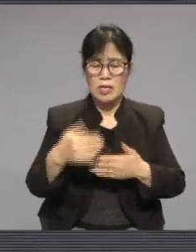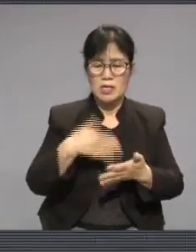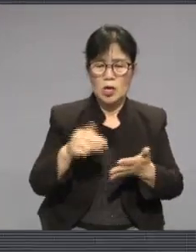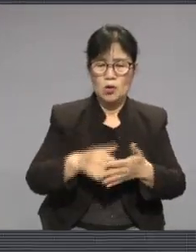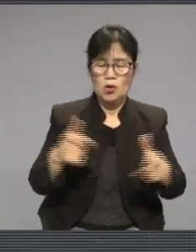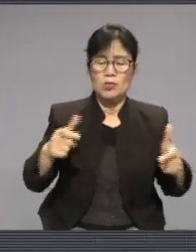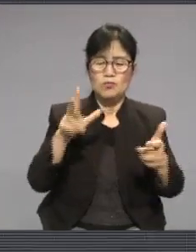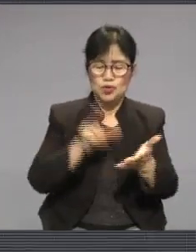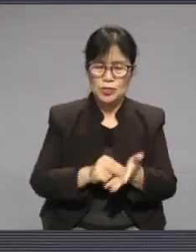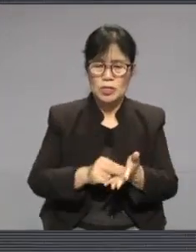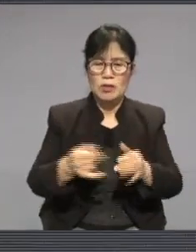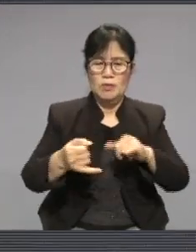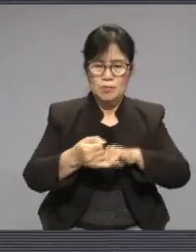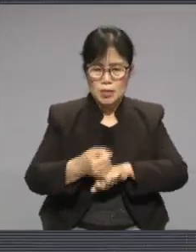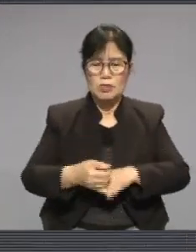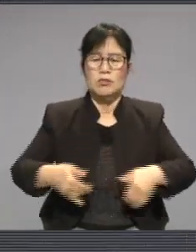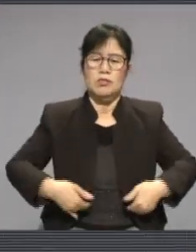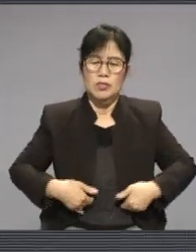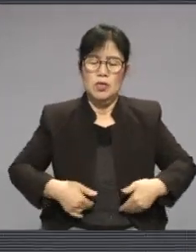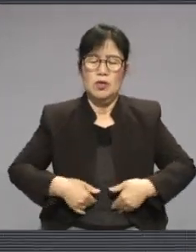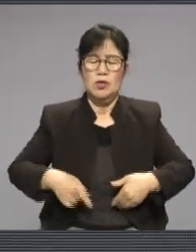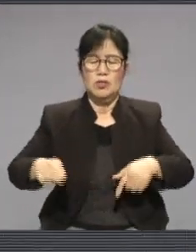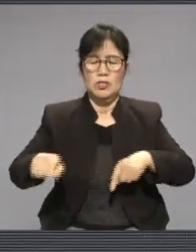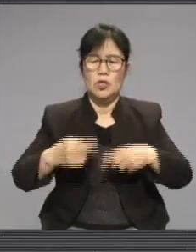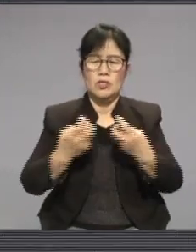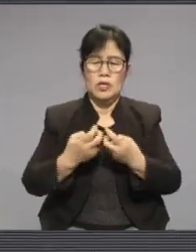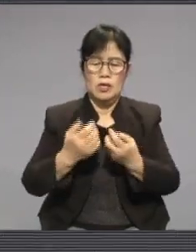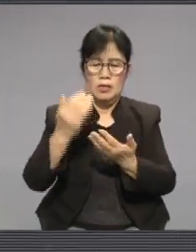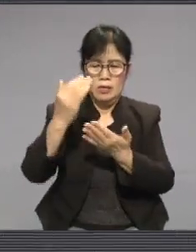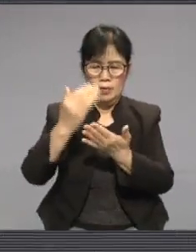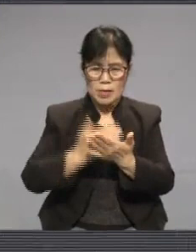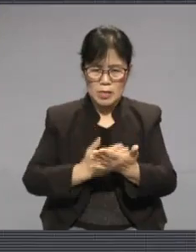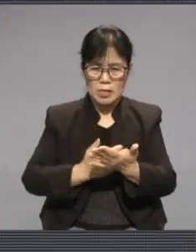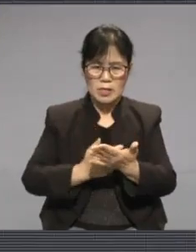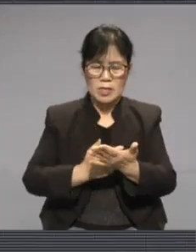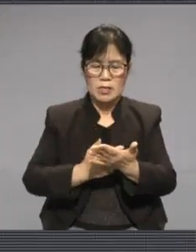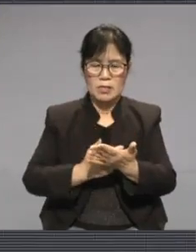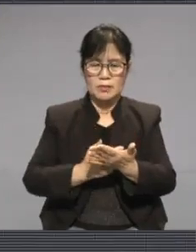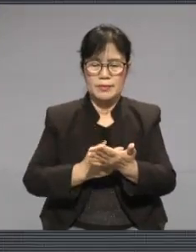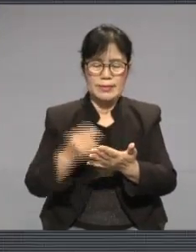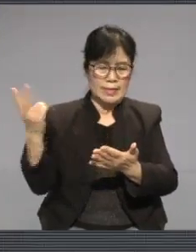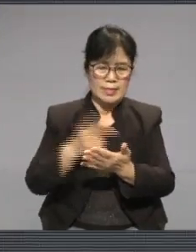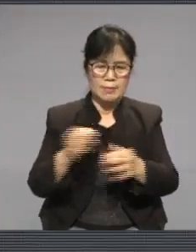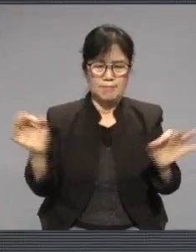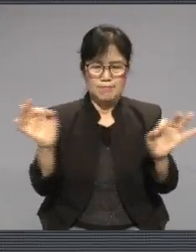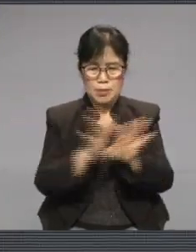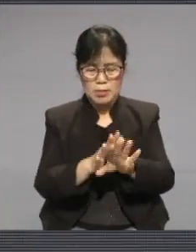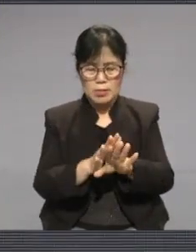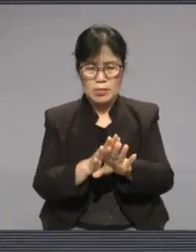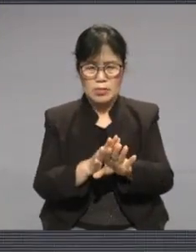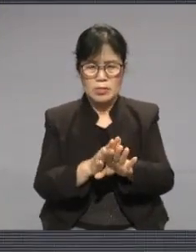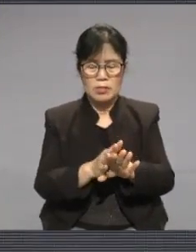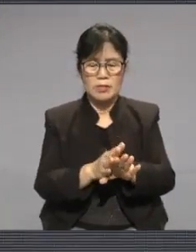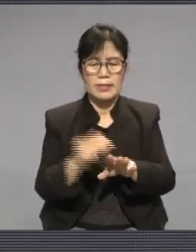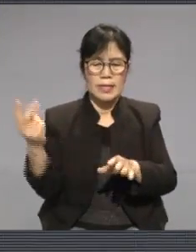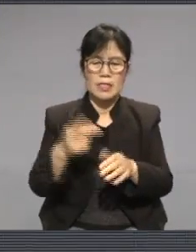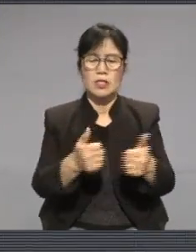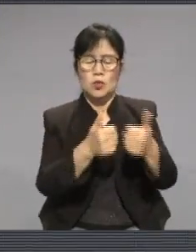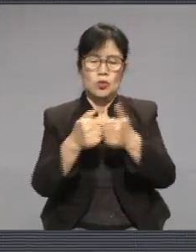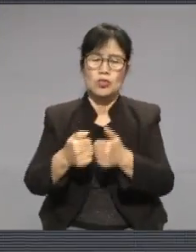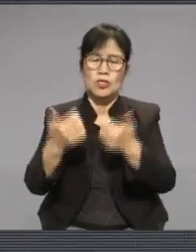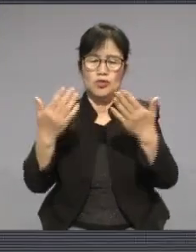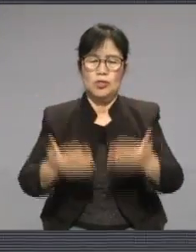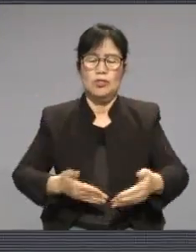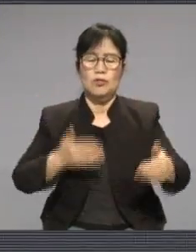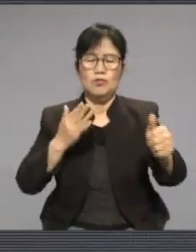증원 문제와 필수 의료 정책 패키지를 백지 상태에서 다시